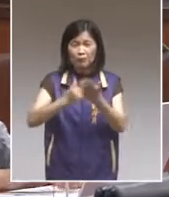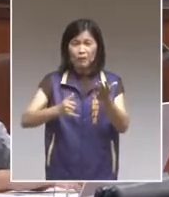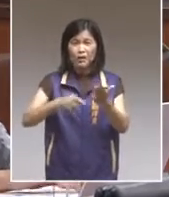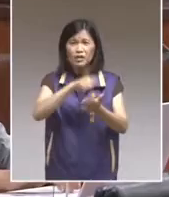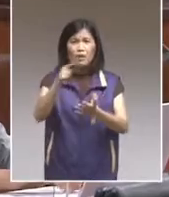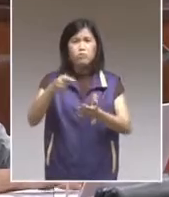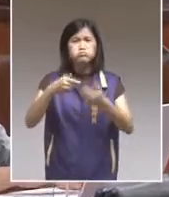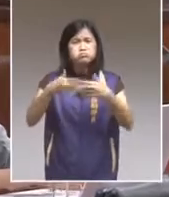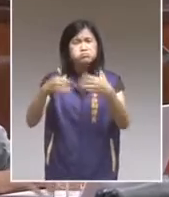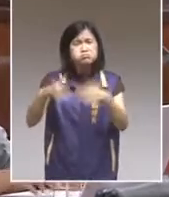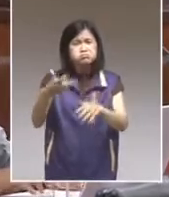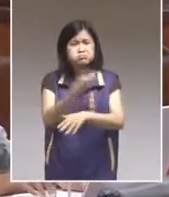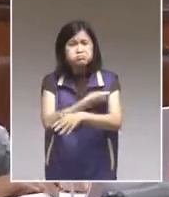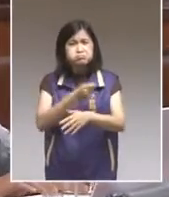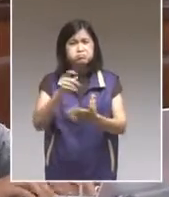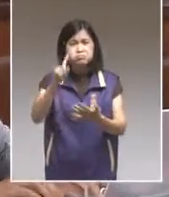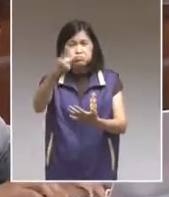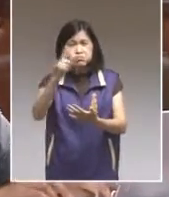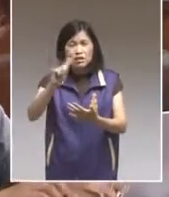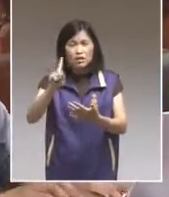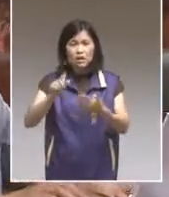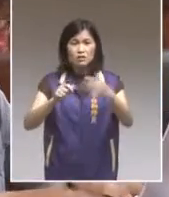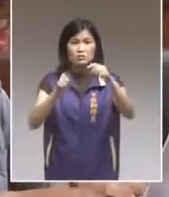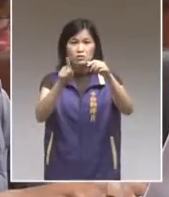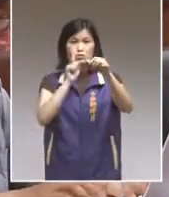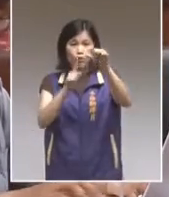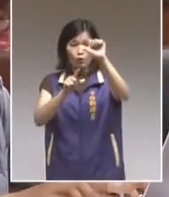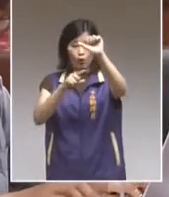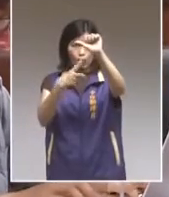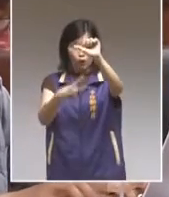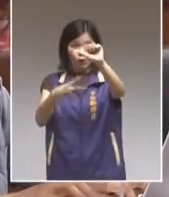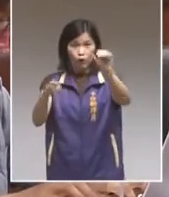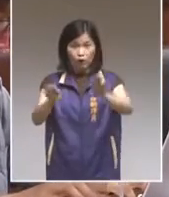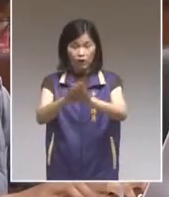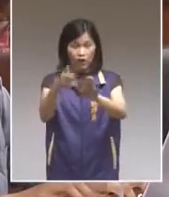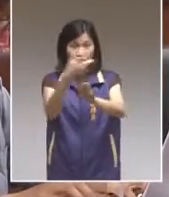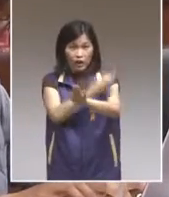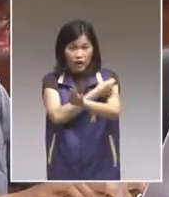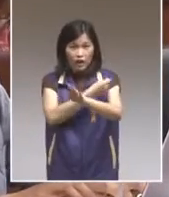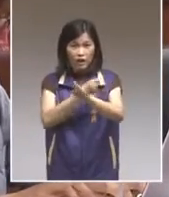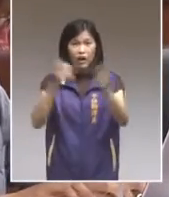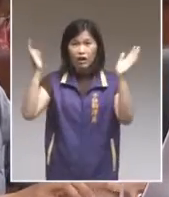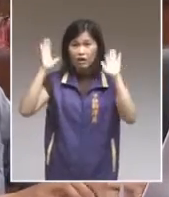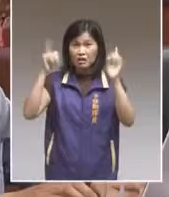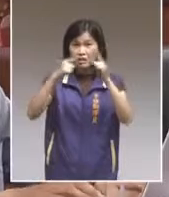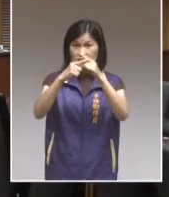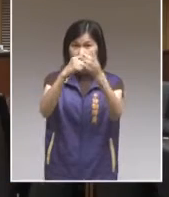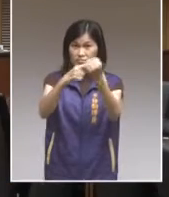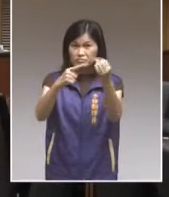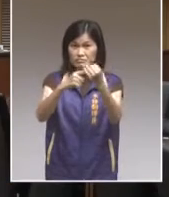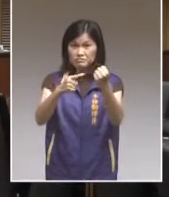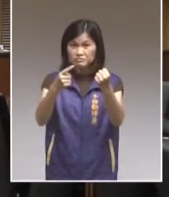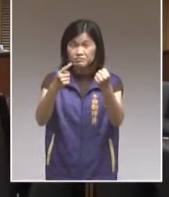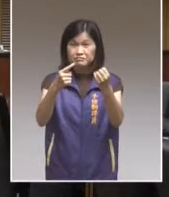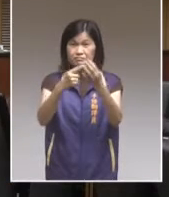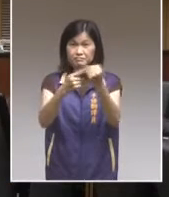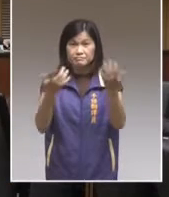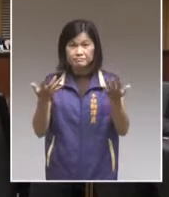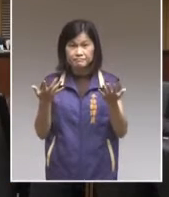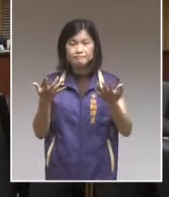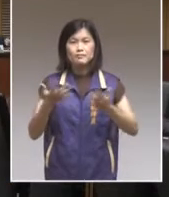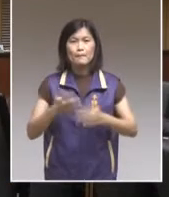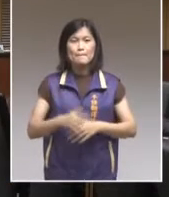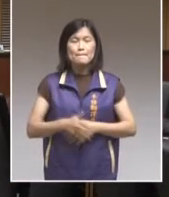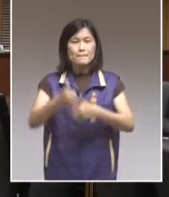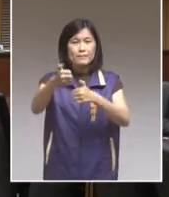是什么？那另外想请问一下，所以5月2号首日要接种的儿童数大概有多少？谢谢。